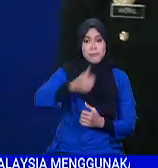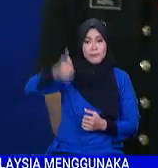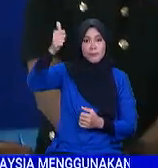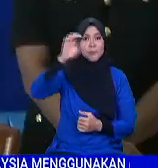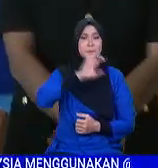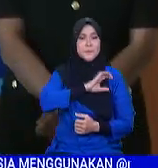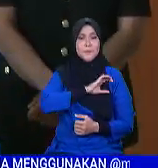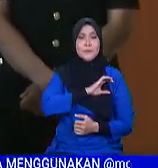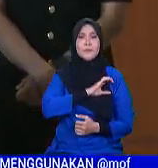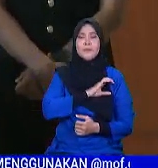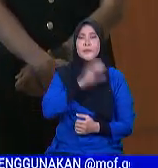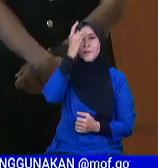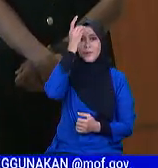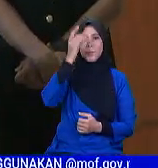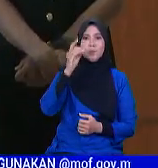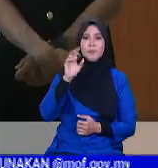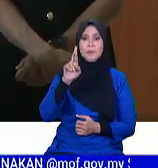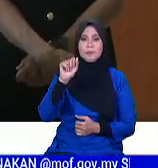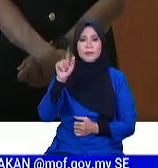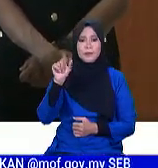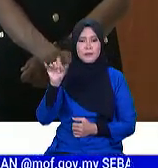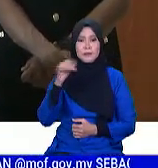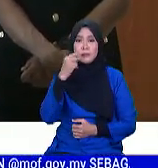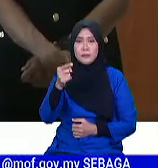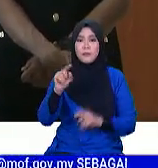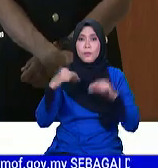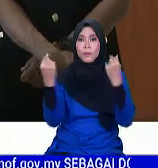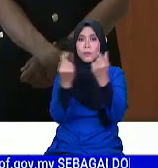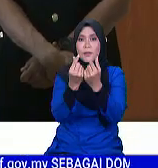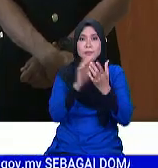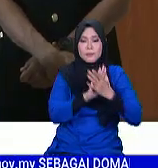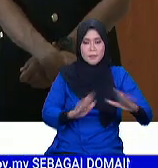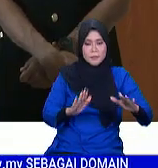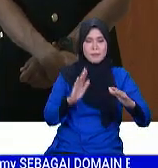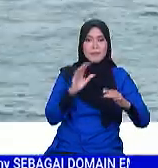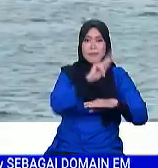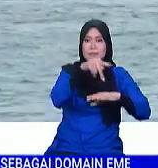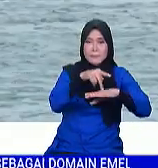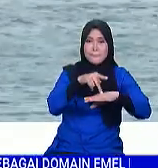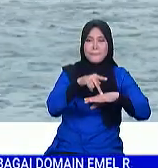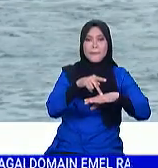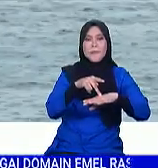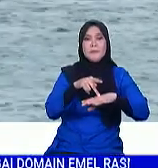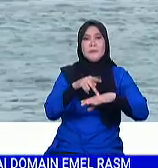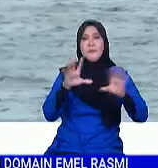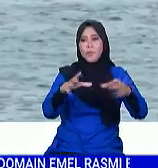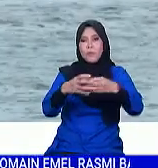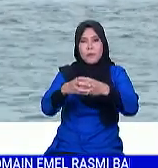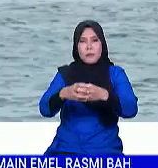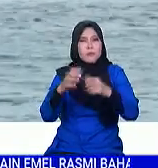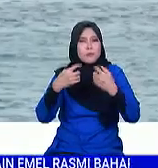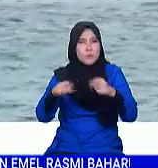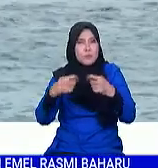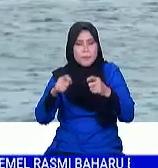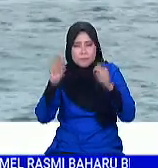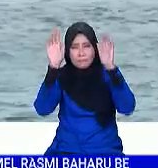bada'tu hazani Ghazali berkata tidak dinafikan tindakan agresi pasukan keselamatan negara Filipina menyebabkan kumpulan ini coba